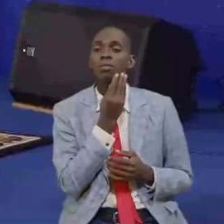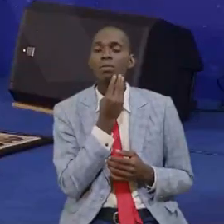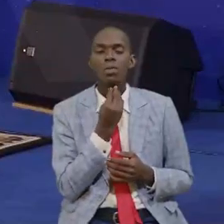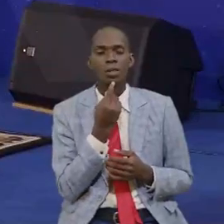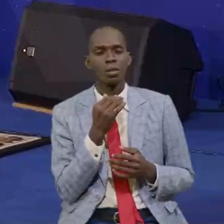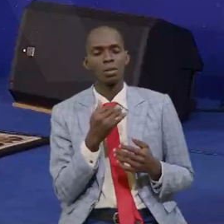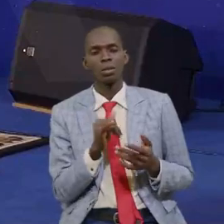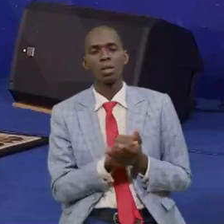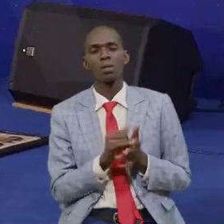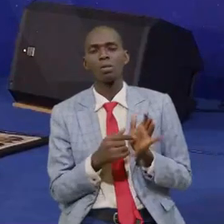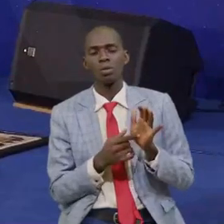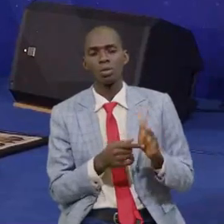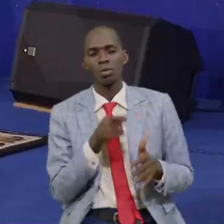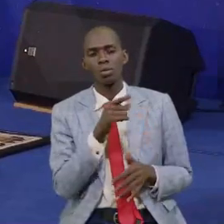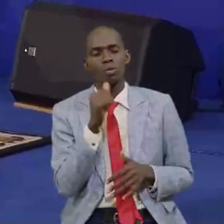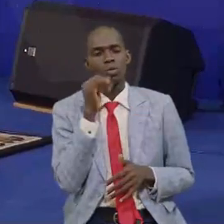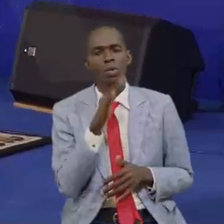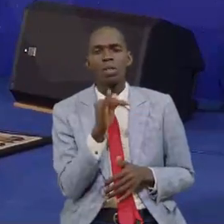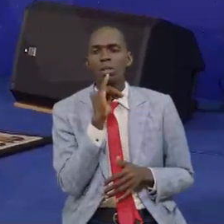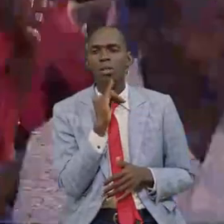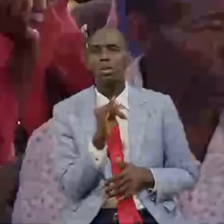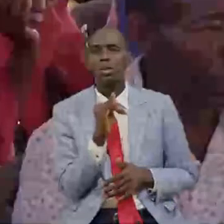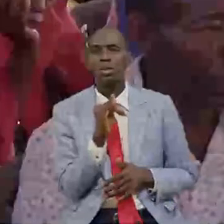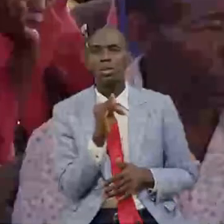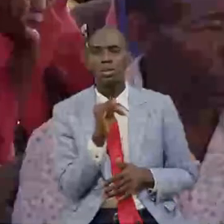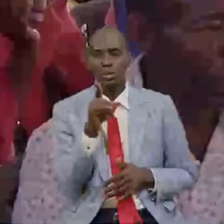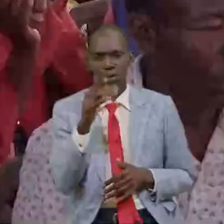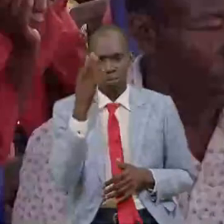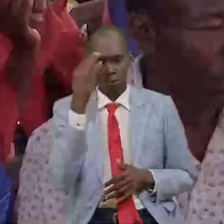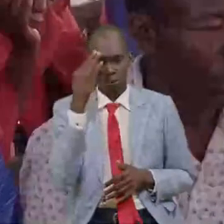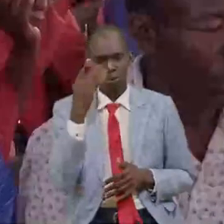barbes blanchissent, ça montre qu'elle... Vous comprenez?